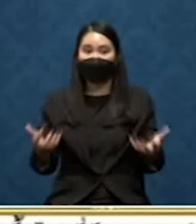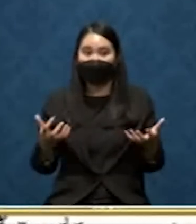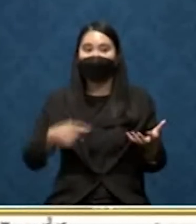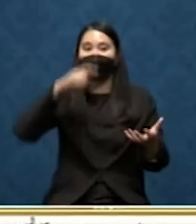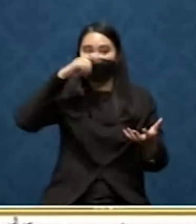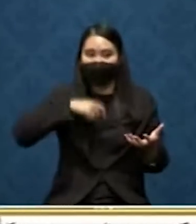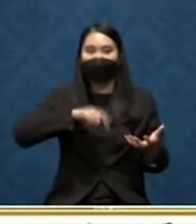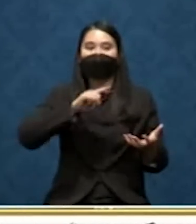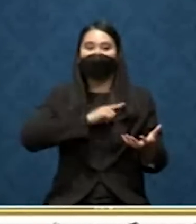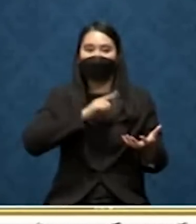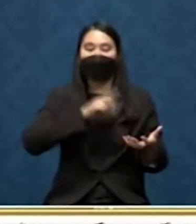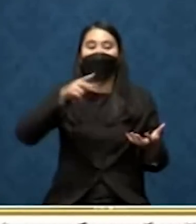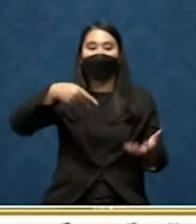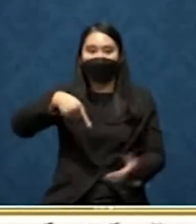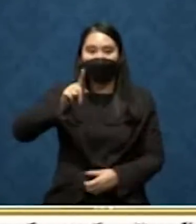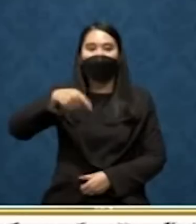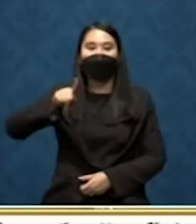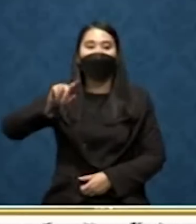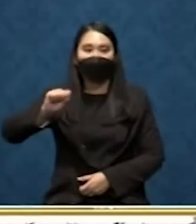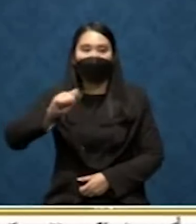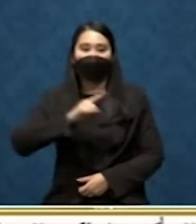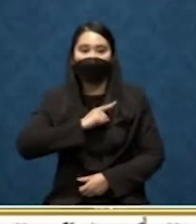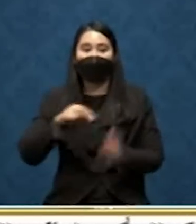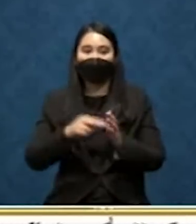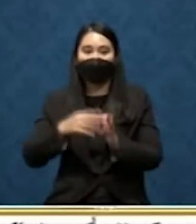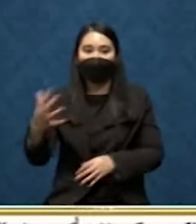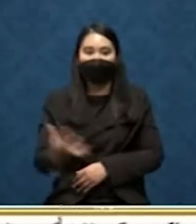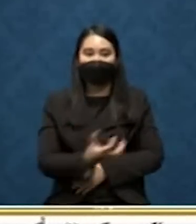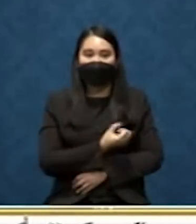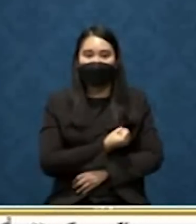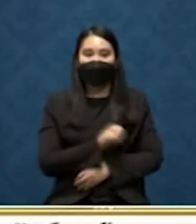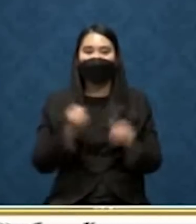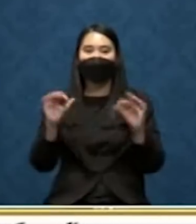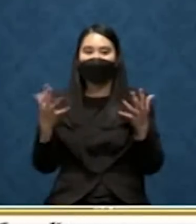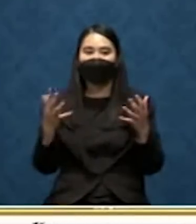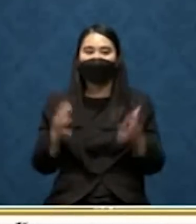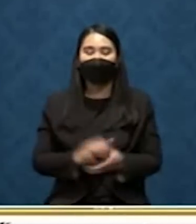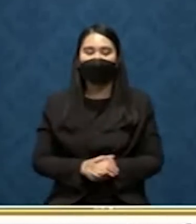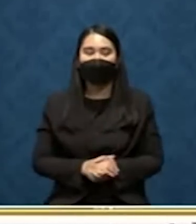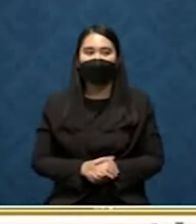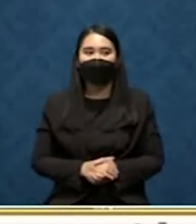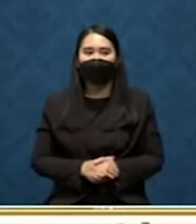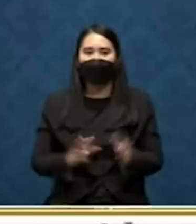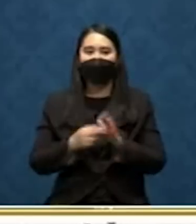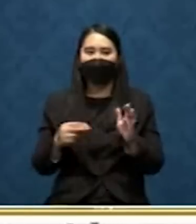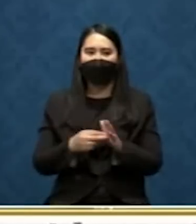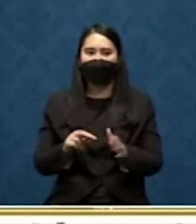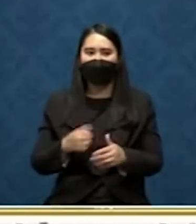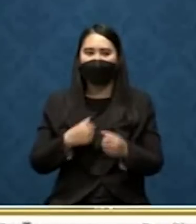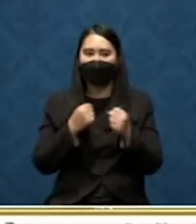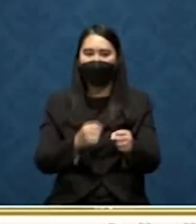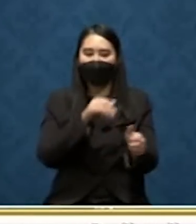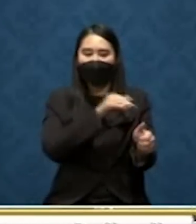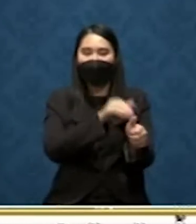ไทยที่รบผิดชอบคอป. ป.กไมได้ไปตามยึด หรออายัเพิมเติมแต่ยัได้ไม่แ้แต่จะพยายามเรีก